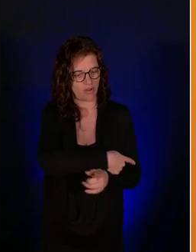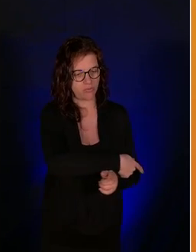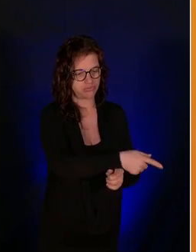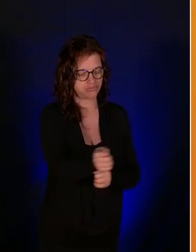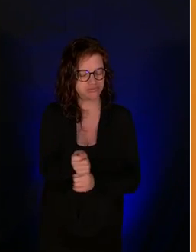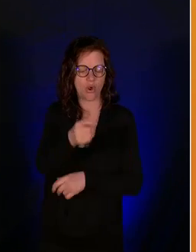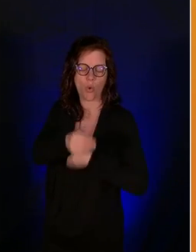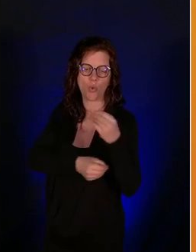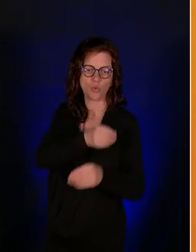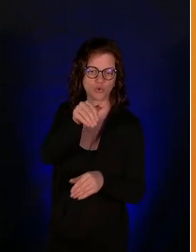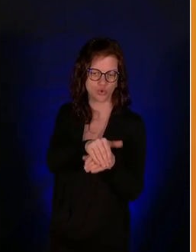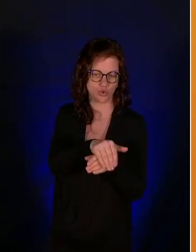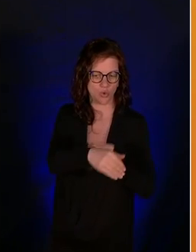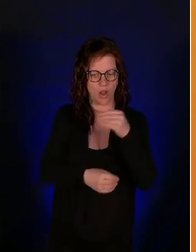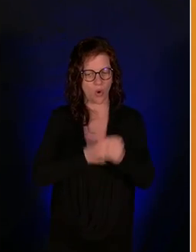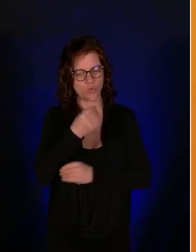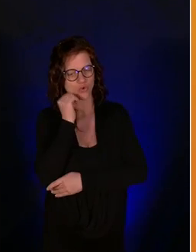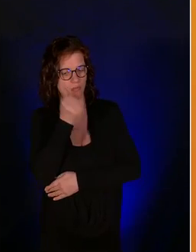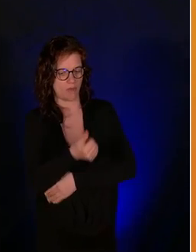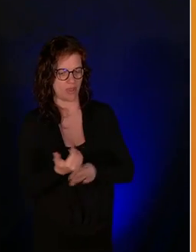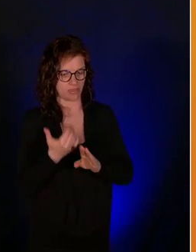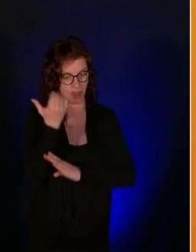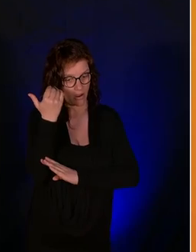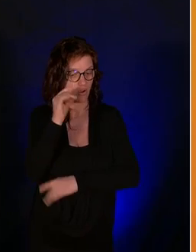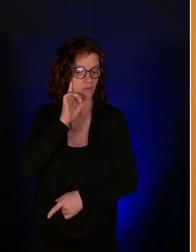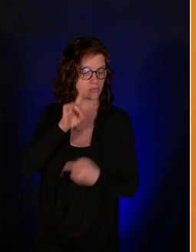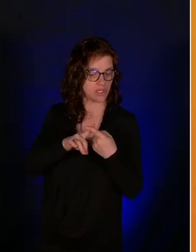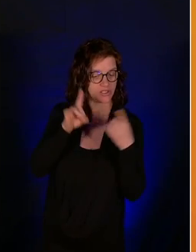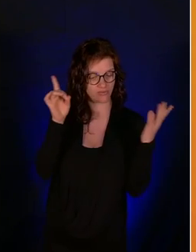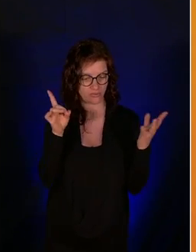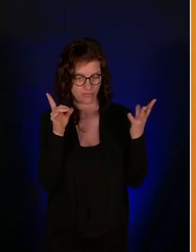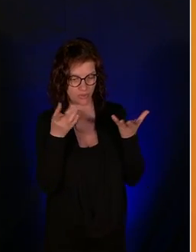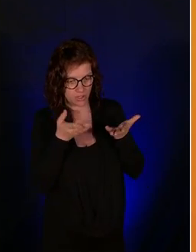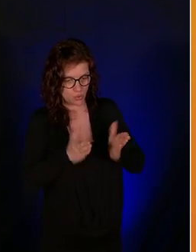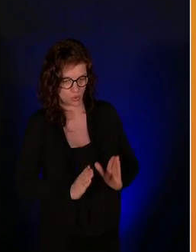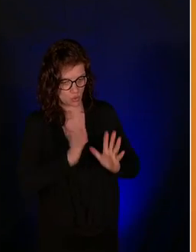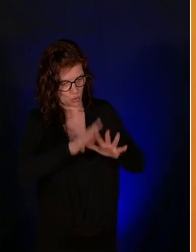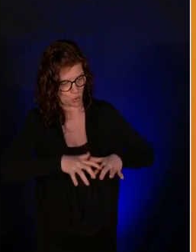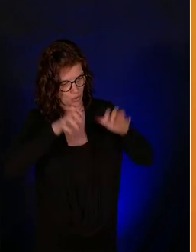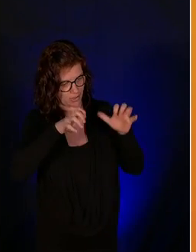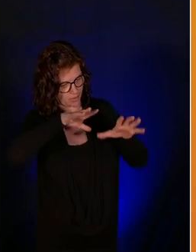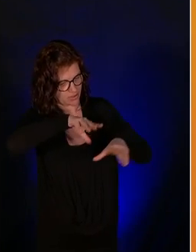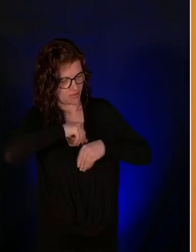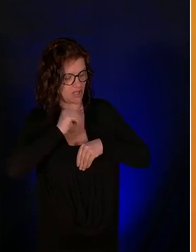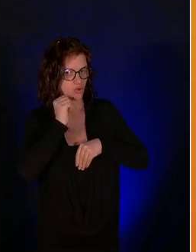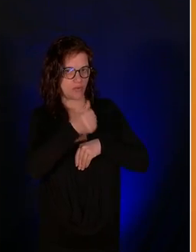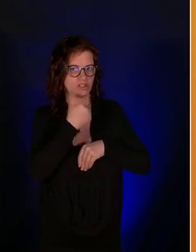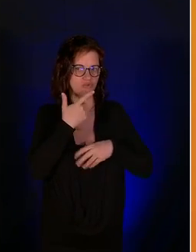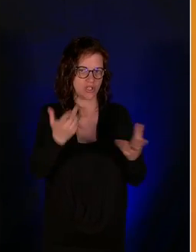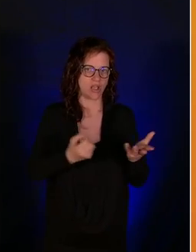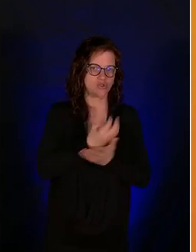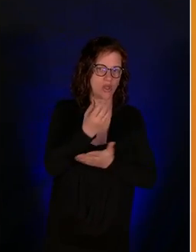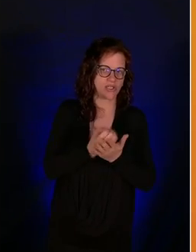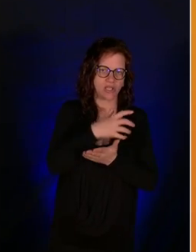en fin de journée, soit demain matin, de façon à ce que la résolution du Congrès soit adoptée demain. Donc ça sera une résolution d'actualité, un